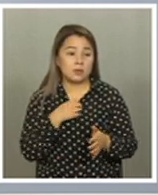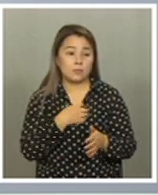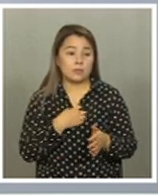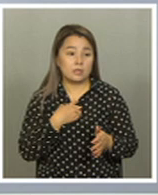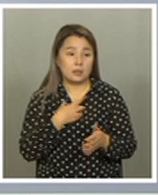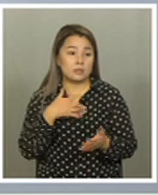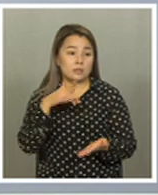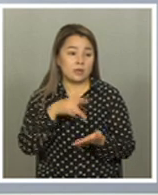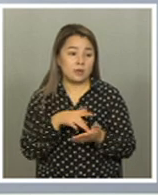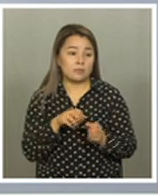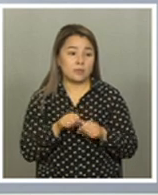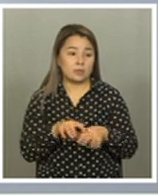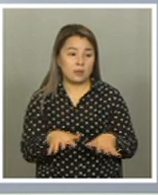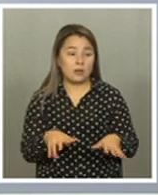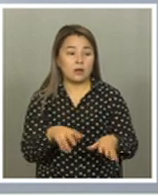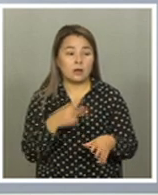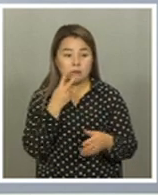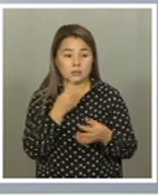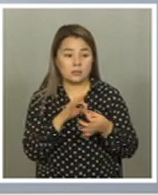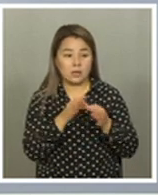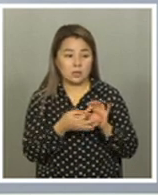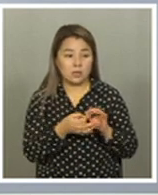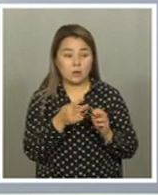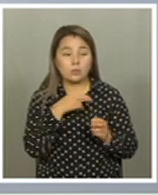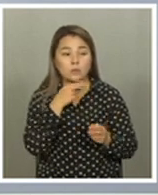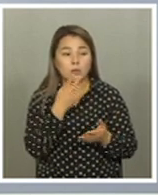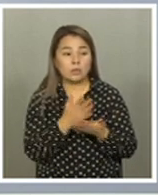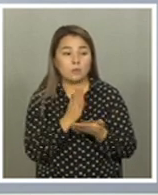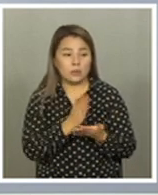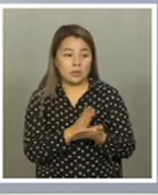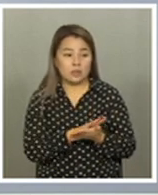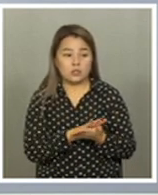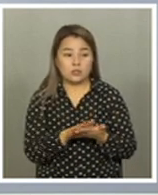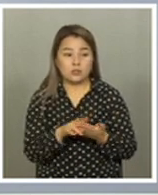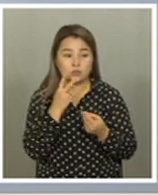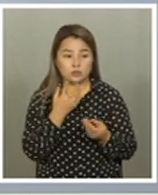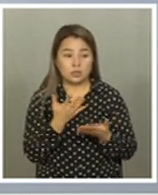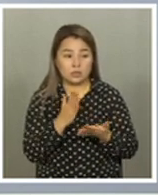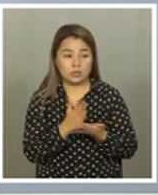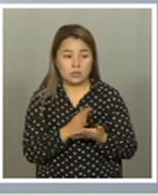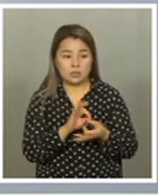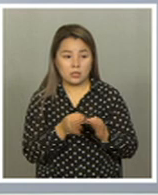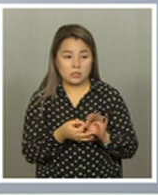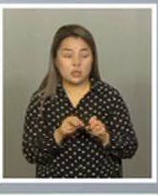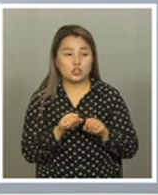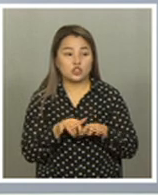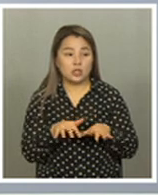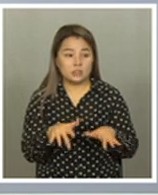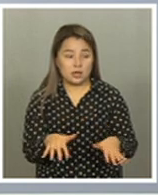тамырын анық көруге болады. Я, жанында тұрған шашақ тамырлар.